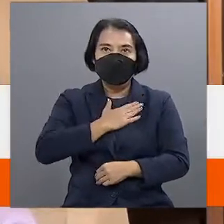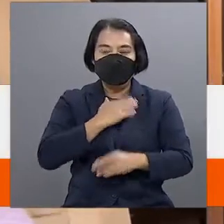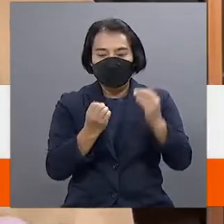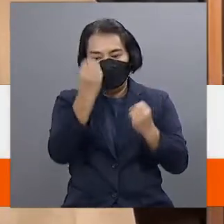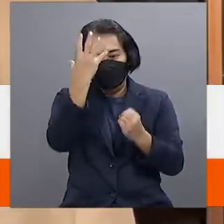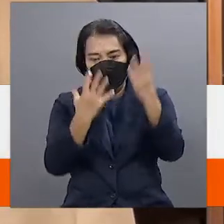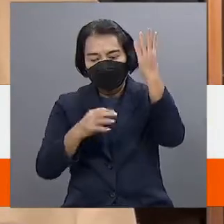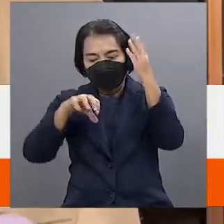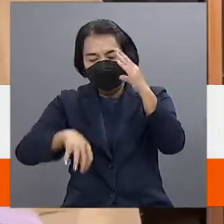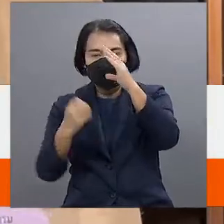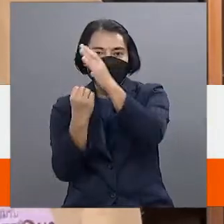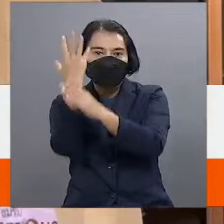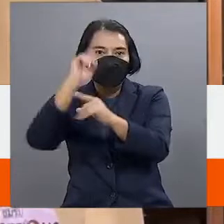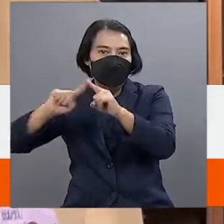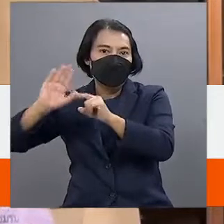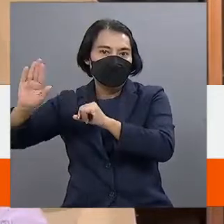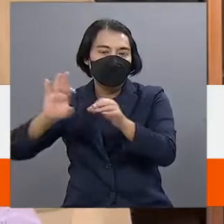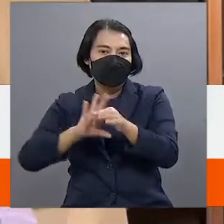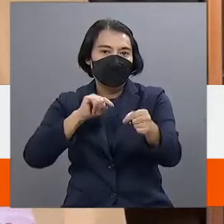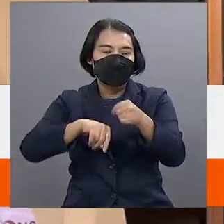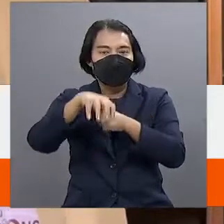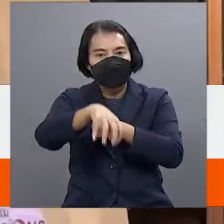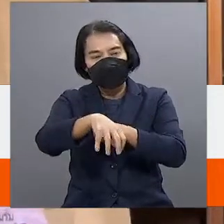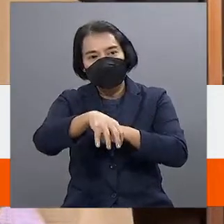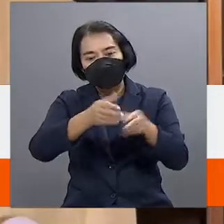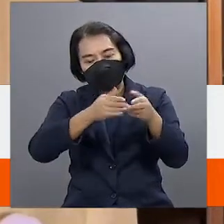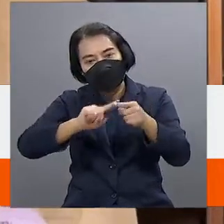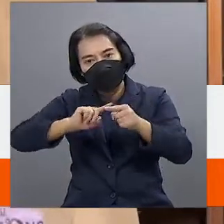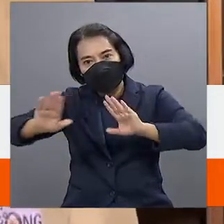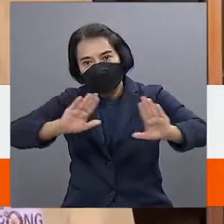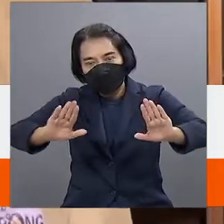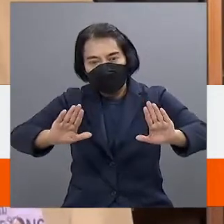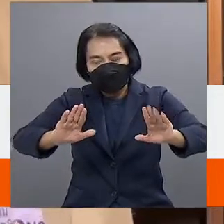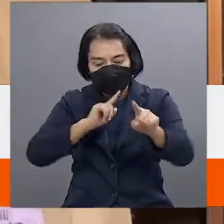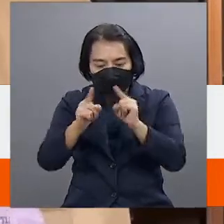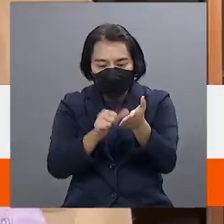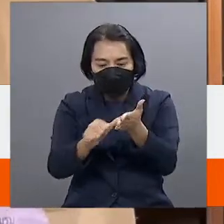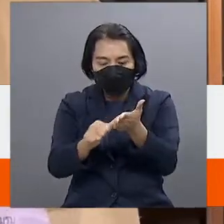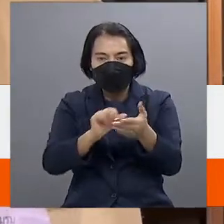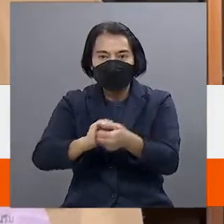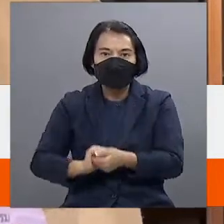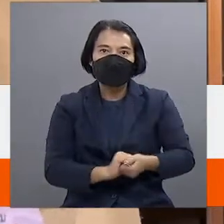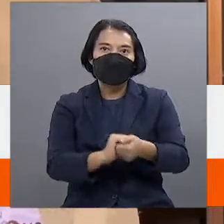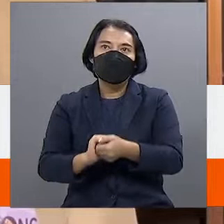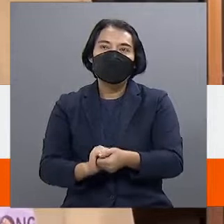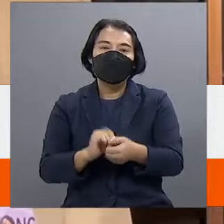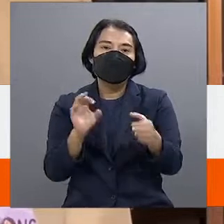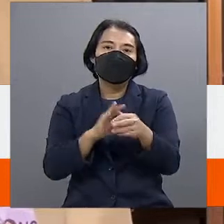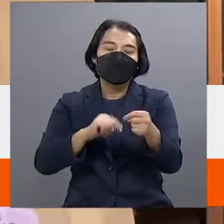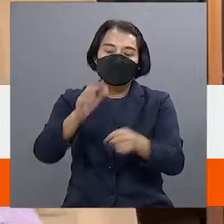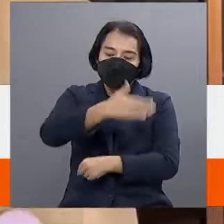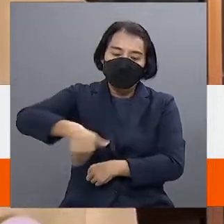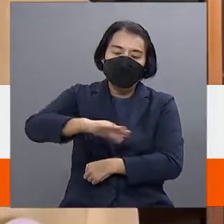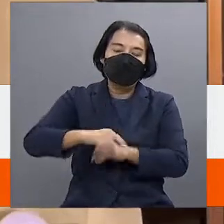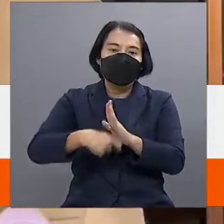ได้เป็นเป็นของคุณโยต้าก็ดีเราจะหาแนวทางออกร่วมกันนะเราจะให้ทุกหลักครับทั้งหลักรัฐศาสตร์นิติศาสตร์ลงน้ำหลักอ่า